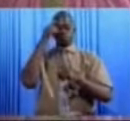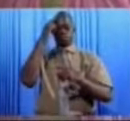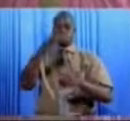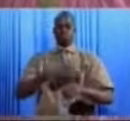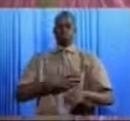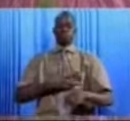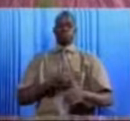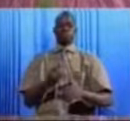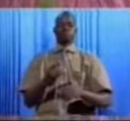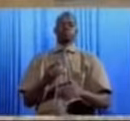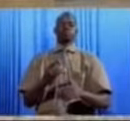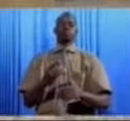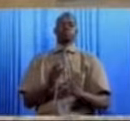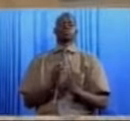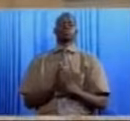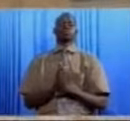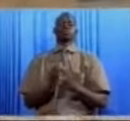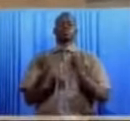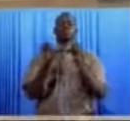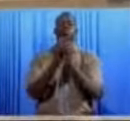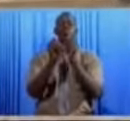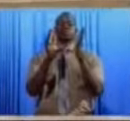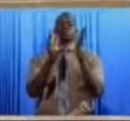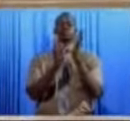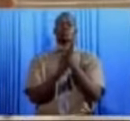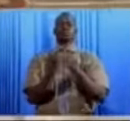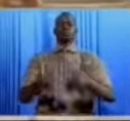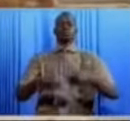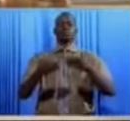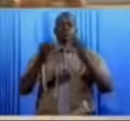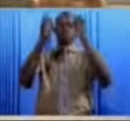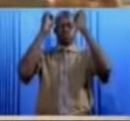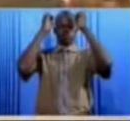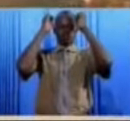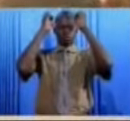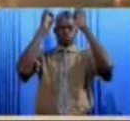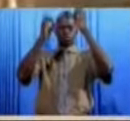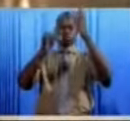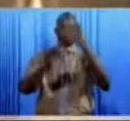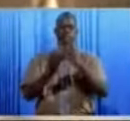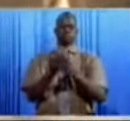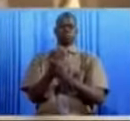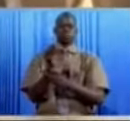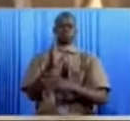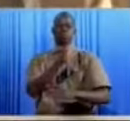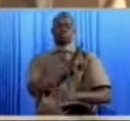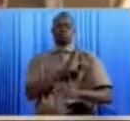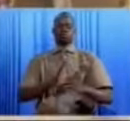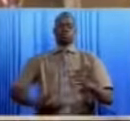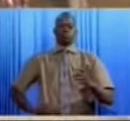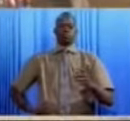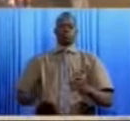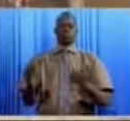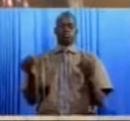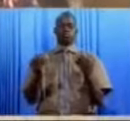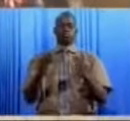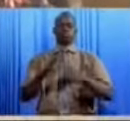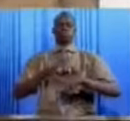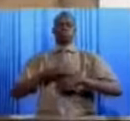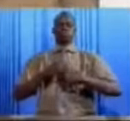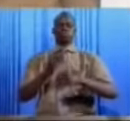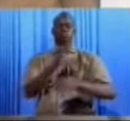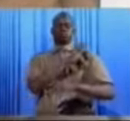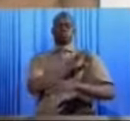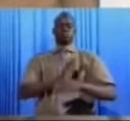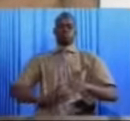insatisfaction avec cette école c'est l'offre éducative qui s'accroît dans la commune de komsilga d'où la satisfaction du maire de la